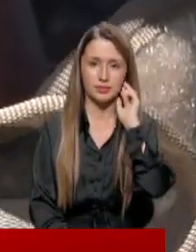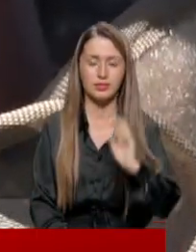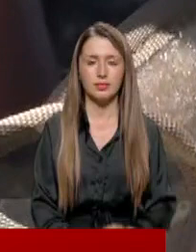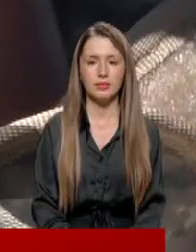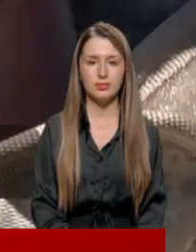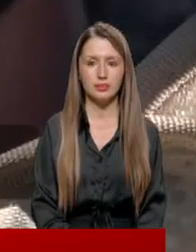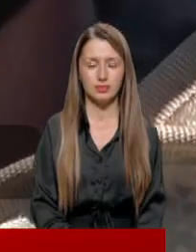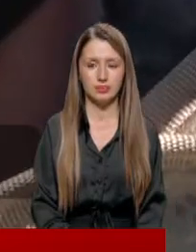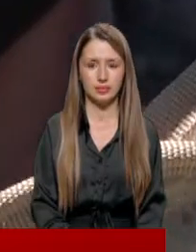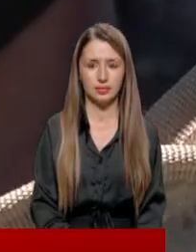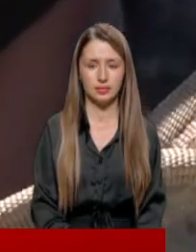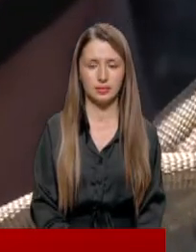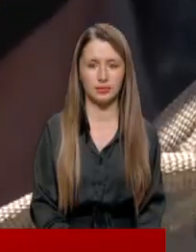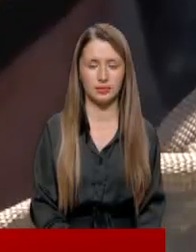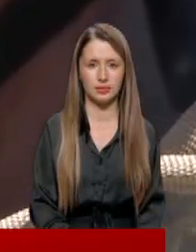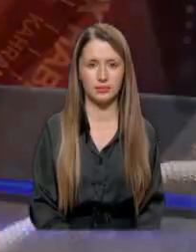bütün arkadaşlarımla beraber.